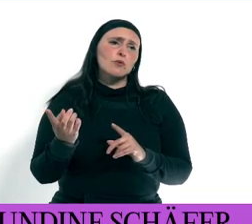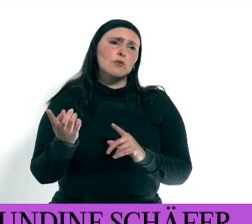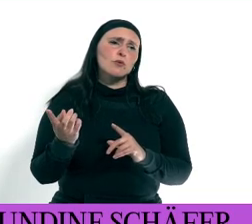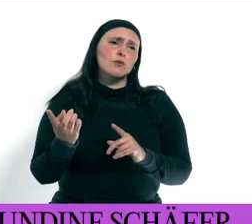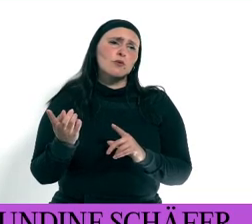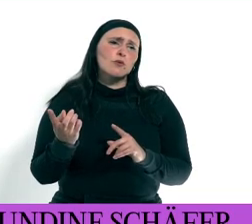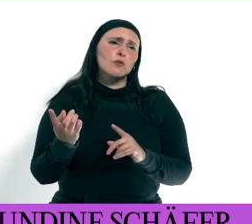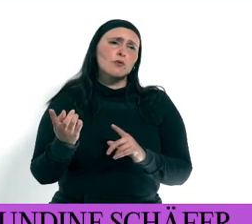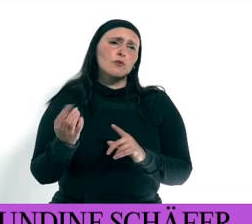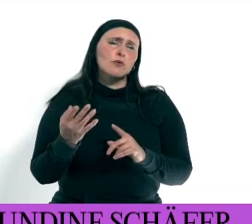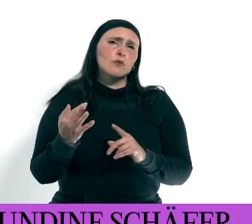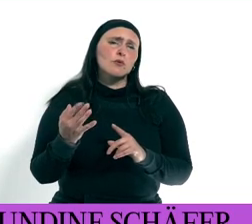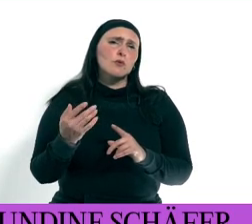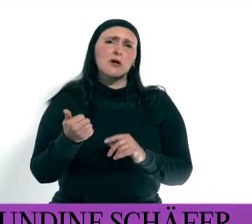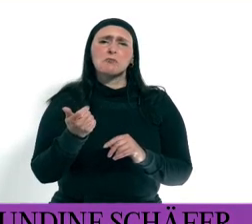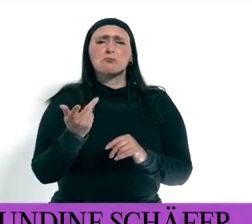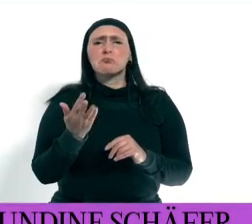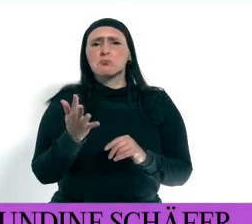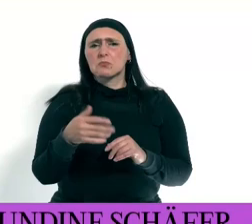sagt über die Veränderungen in Berlin. Wir waren vor